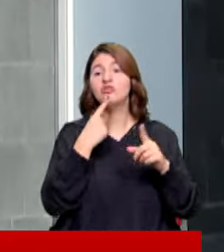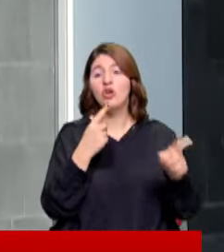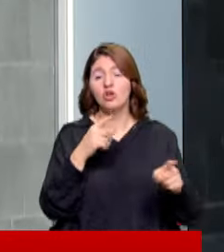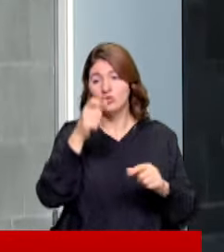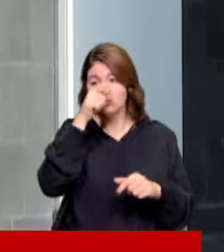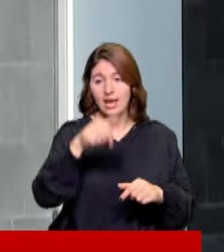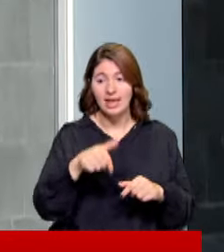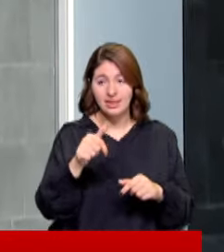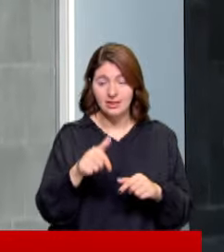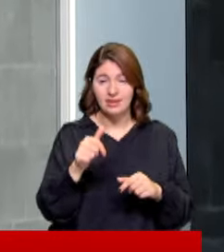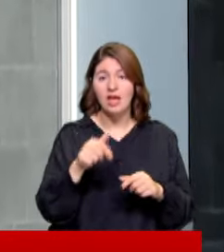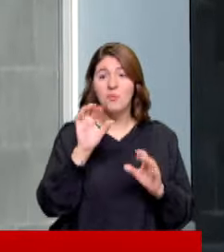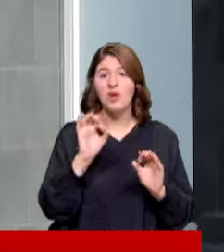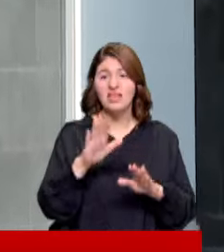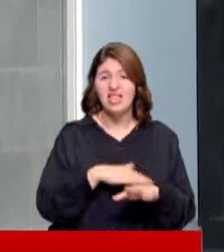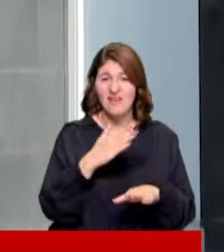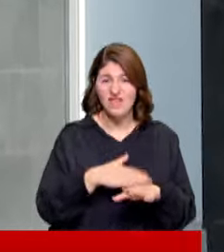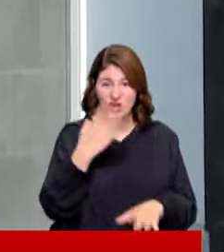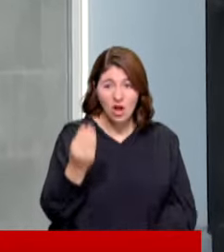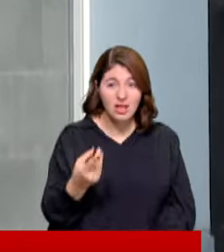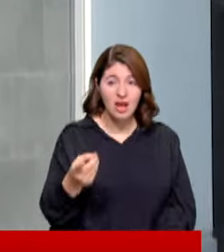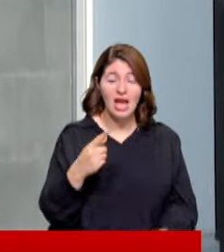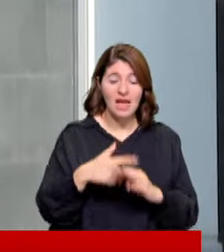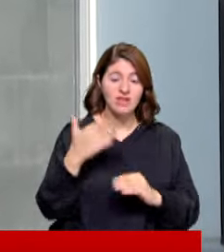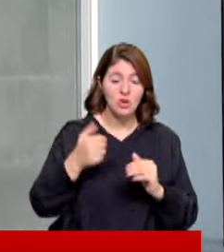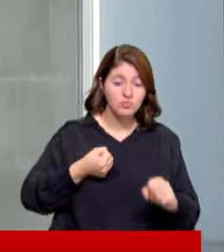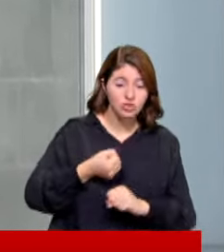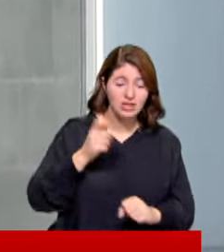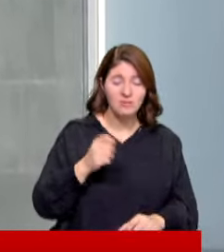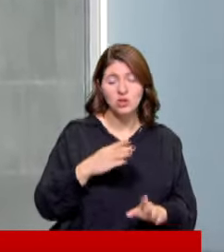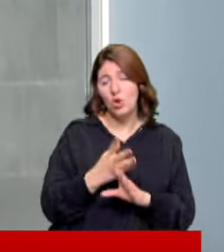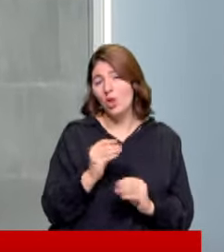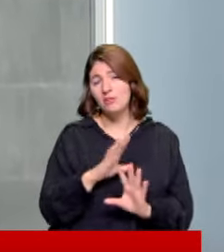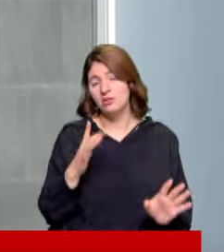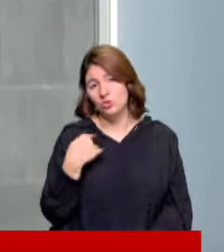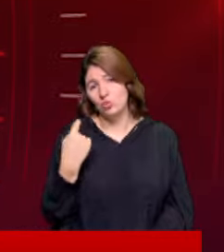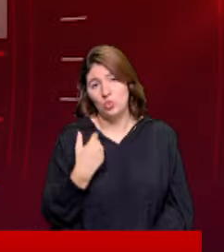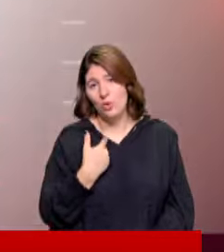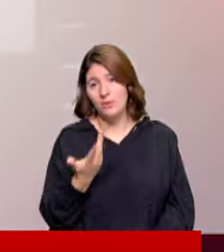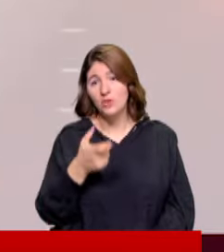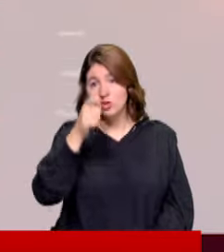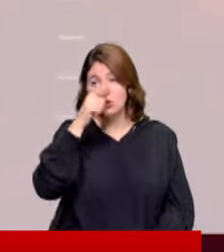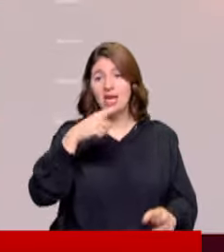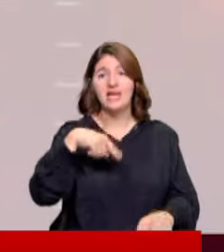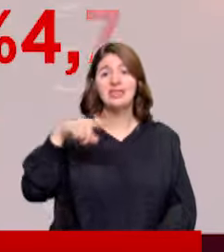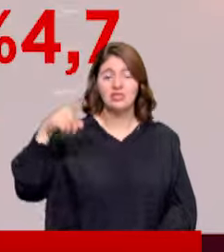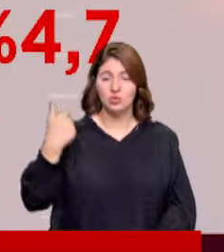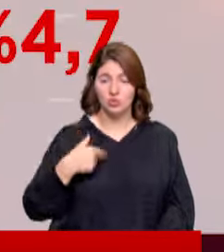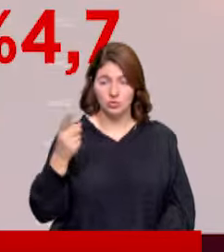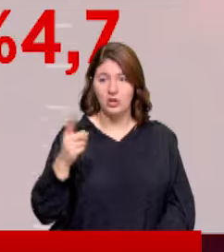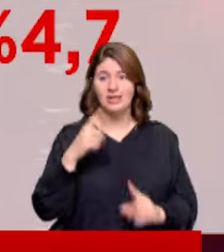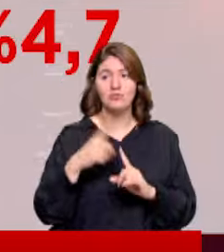Türkiye'de ekonomiyi bu kadar yavaşlatarak enflasyonla mücadele etmenin de doğru olmadığını düşünüyorum. Türkiye İstatistik Kurumu